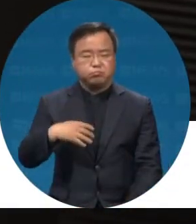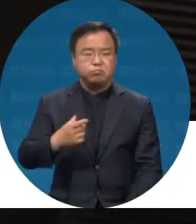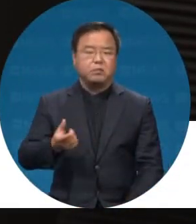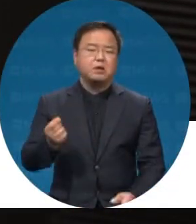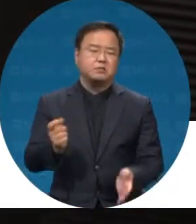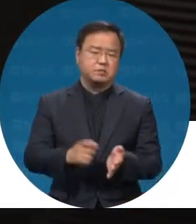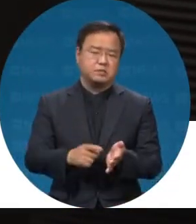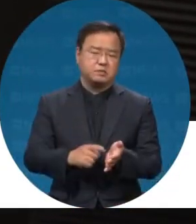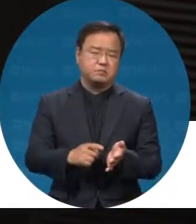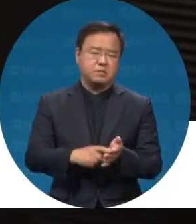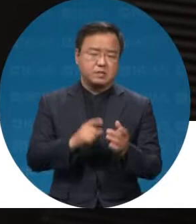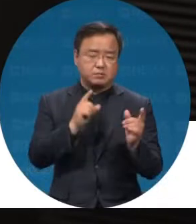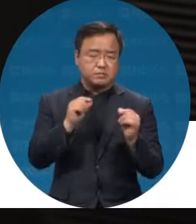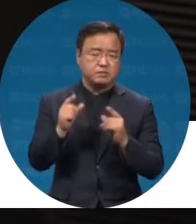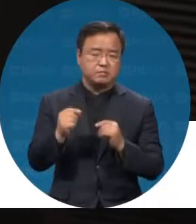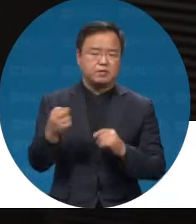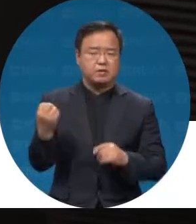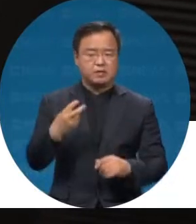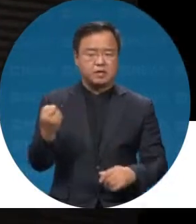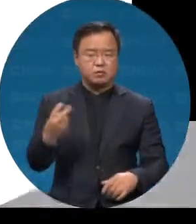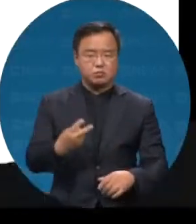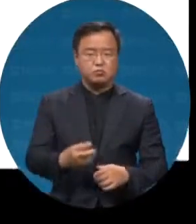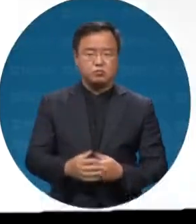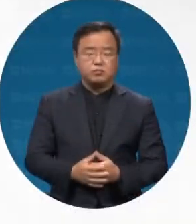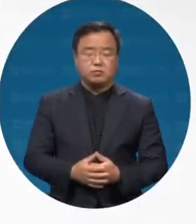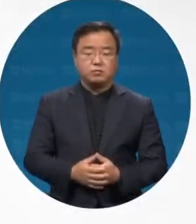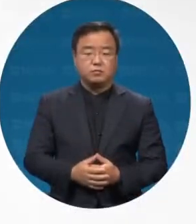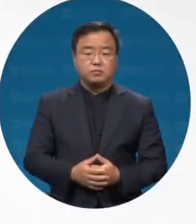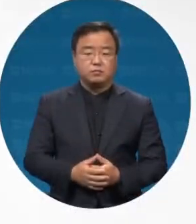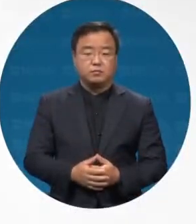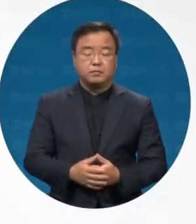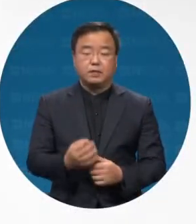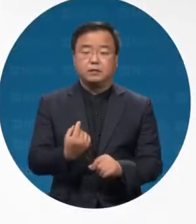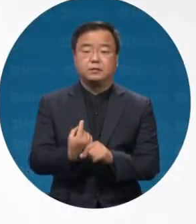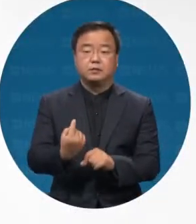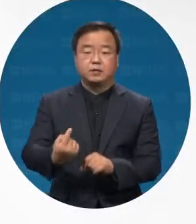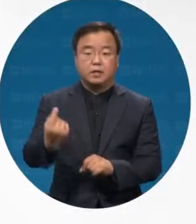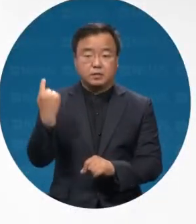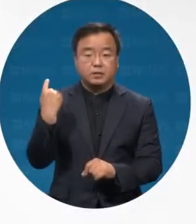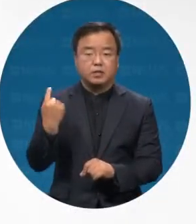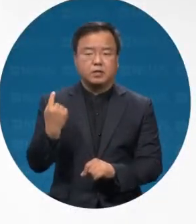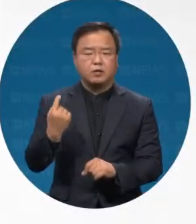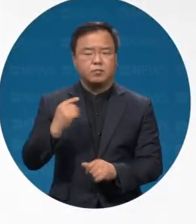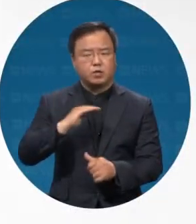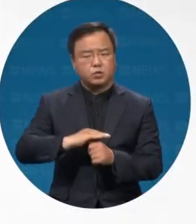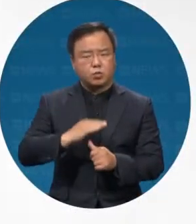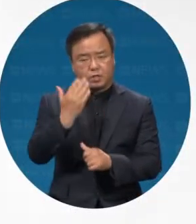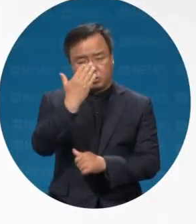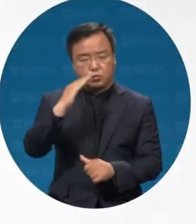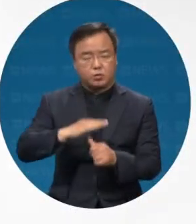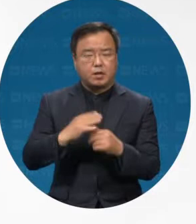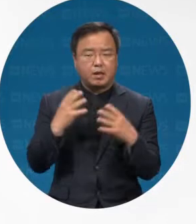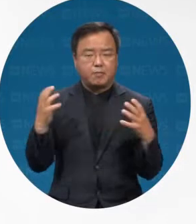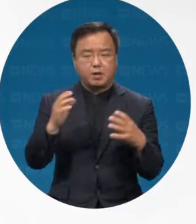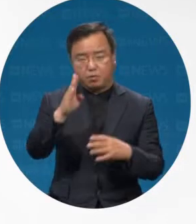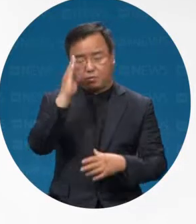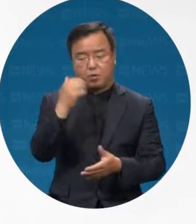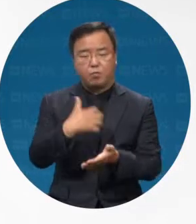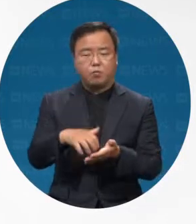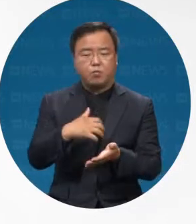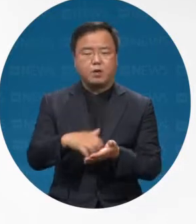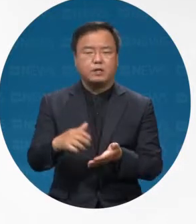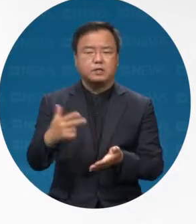그렇게 못하고 지난해 소아 청소년 비만 환자는 7500 89명